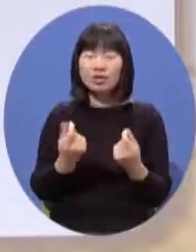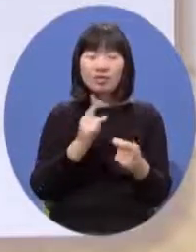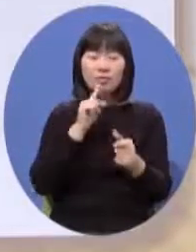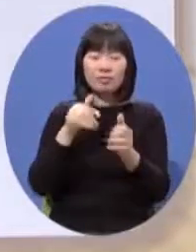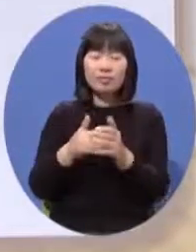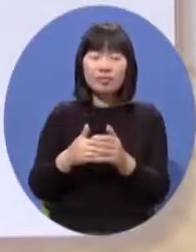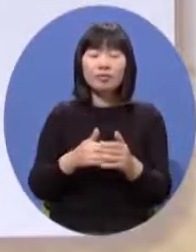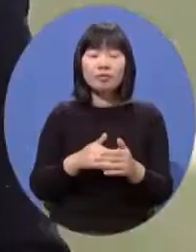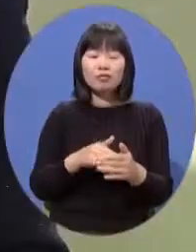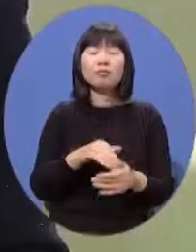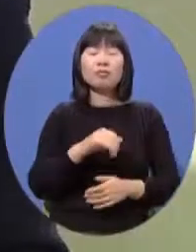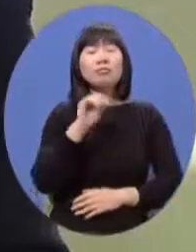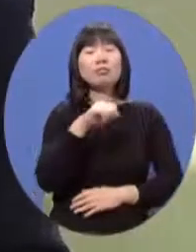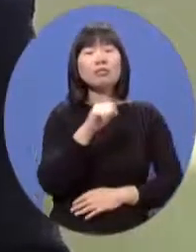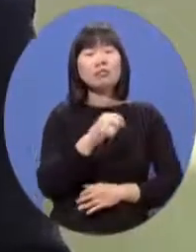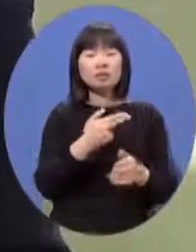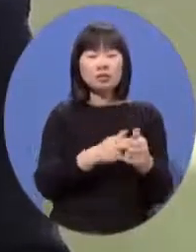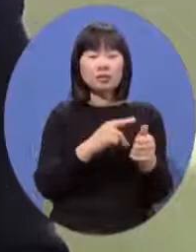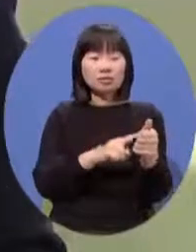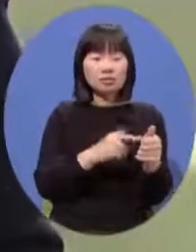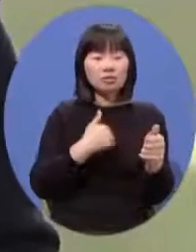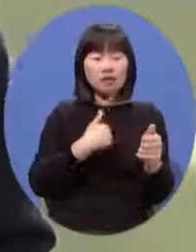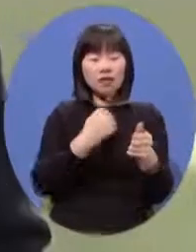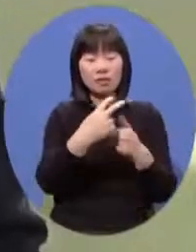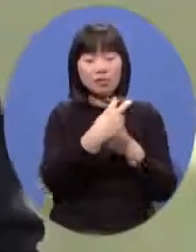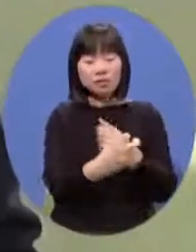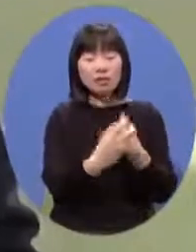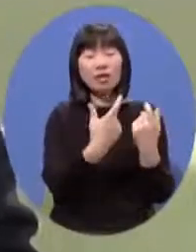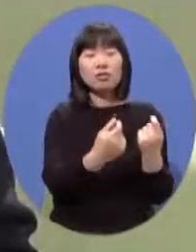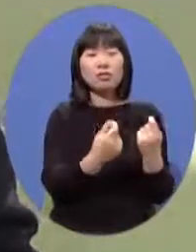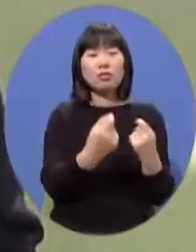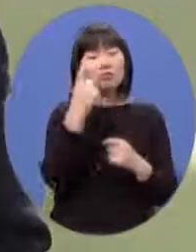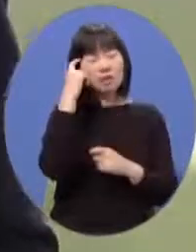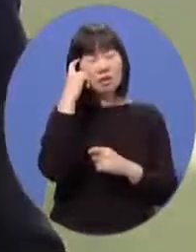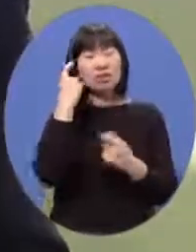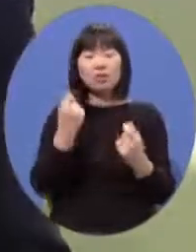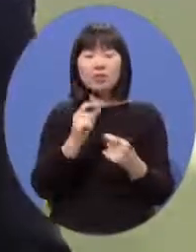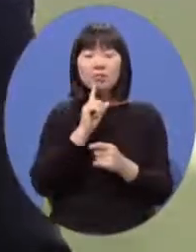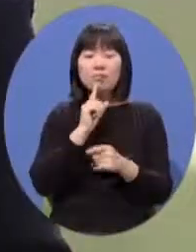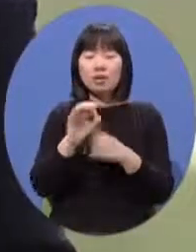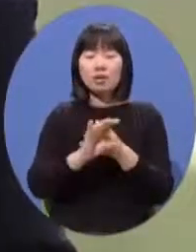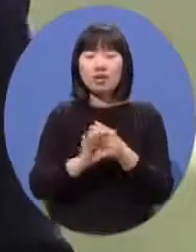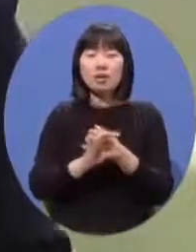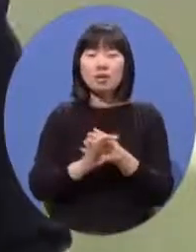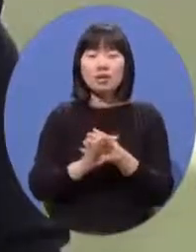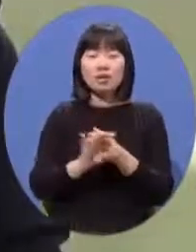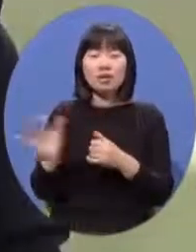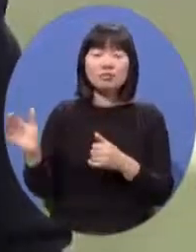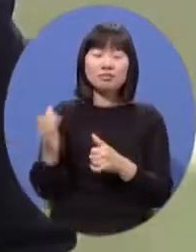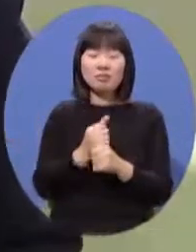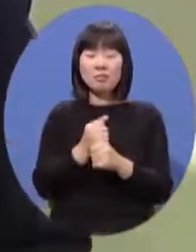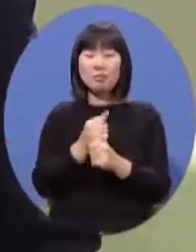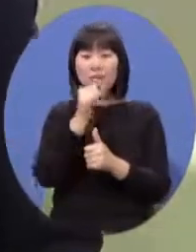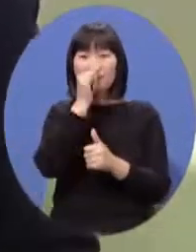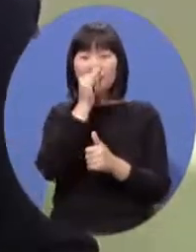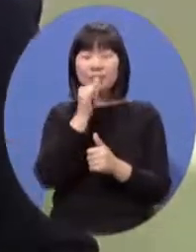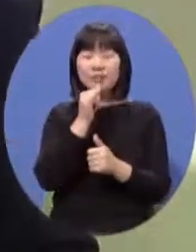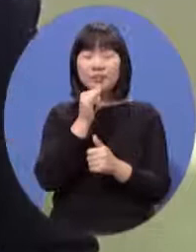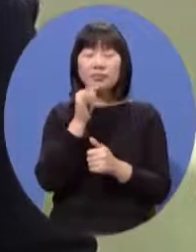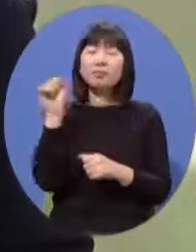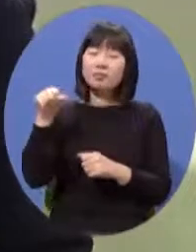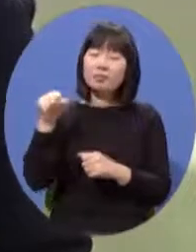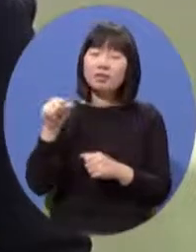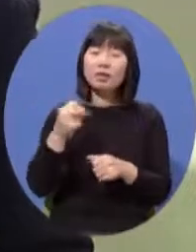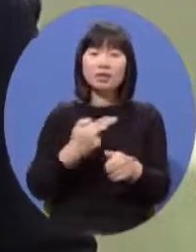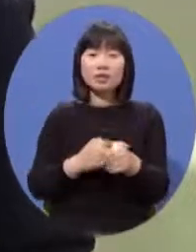그럼 아이가 선생님이 뭐 나 미워하는 것 같아. 아이가 이렇게 얘기를 하면은 딱 잡은 거예요. 그래